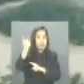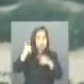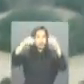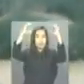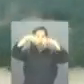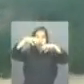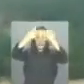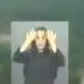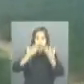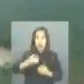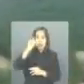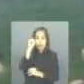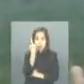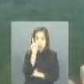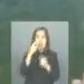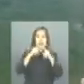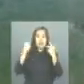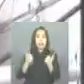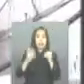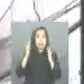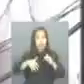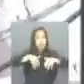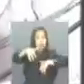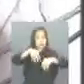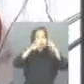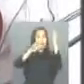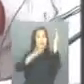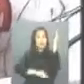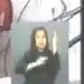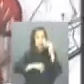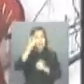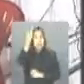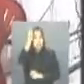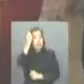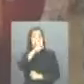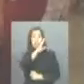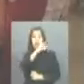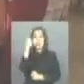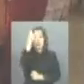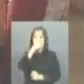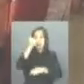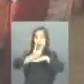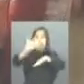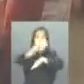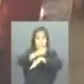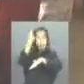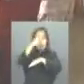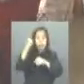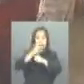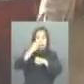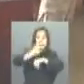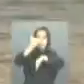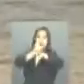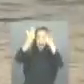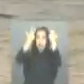ดภัยพิบัติขึ้นซ้ำอีกประชาชนในพื้นที่เสี่ยงจึงเห็นว่าพรรคการเมืองที่จะมาเป็นรัฐบาลจ จำเป็นจะต้องมีการกำหนดนโย